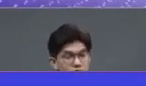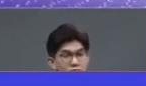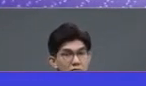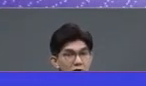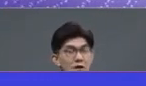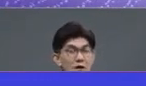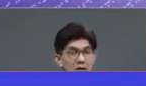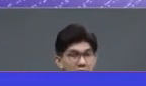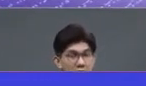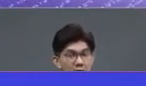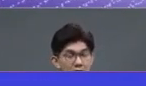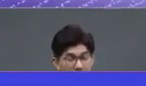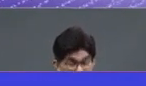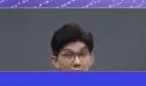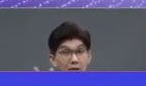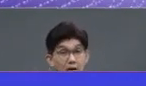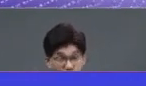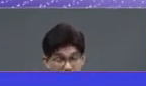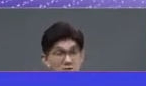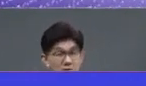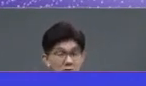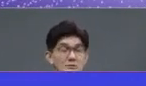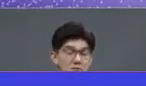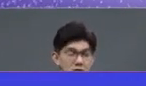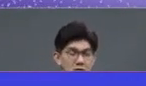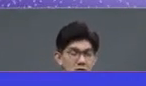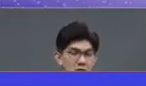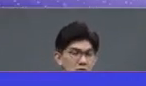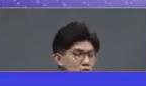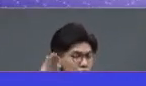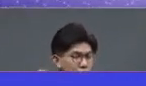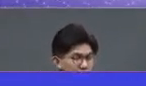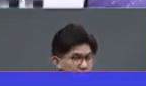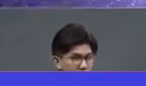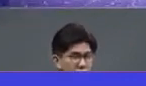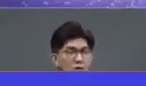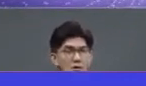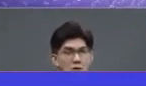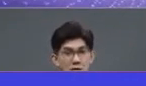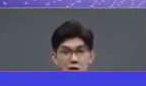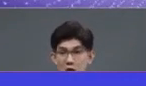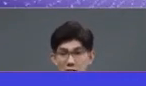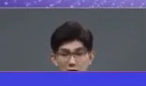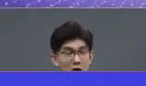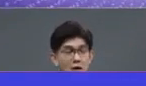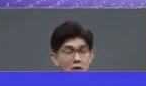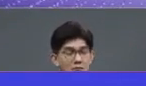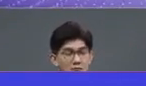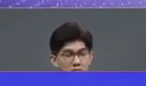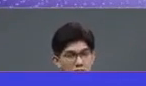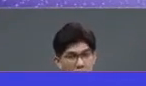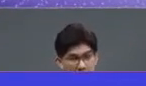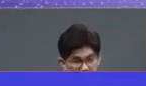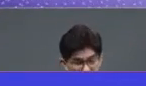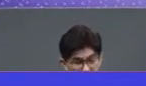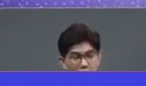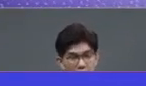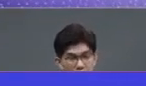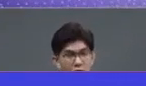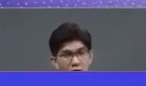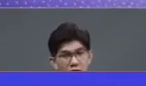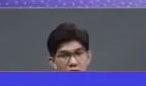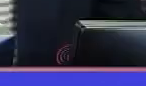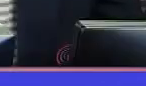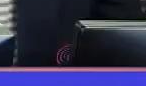มั่นใจและนำเสนอนโยบายที่ดีแล้วก็ตอบโจทย์พัฒนาชีวิตนะครับวิถีชีวิตความเป็นอยู่ของพี่น้องประชาชน